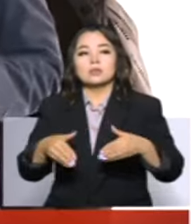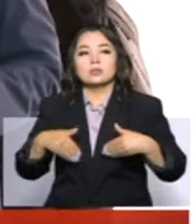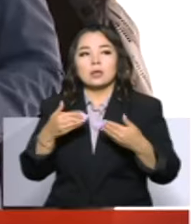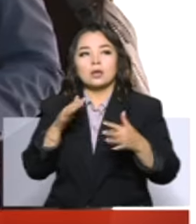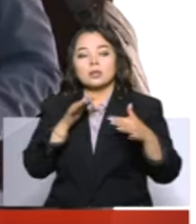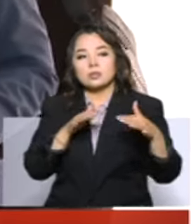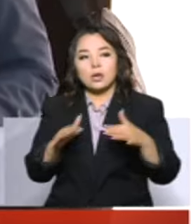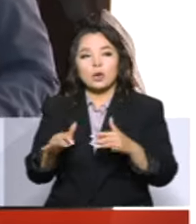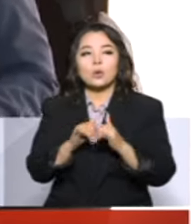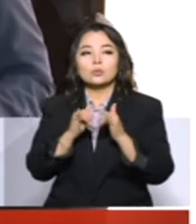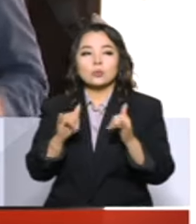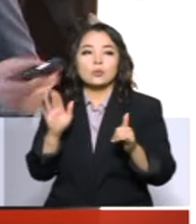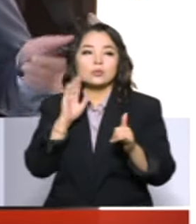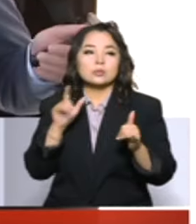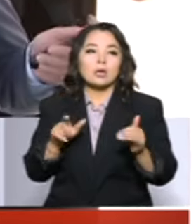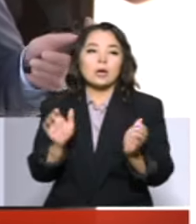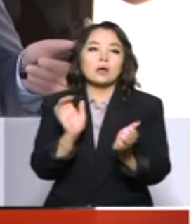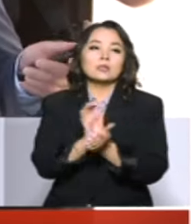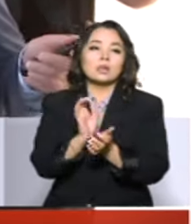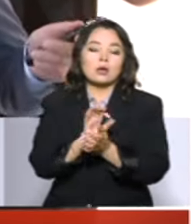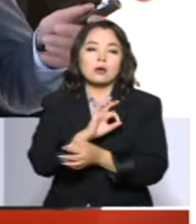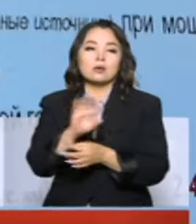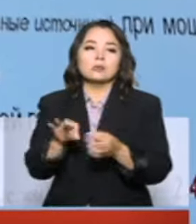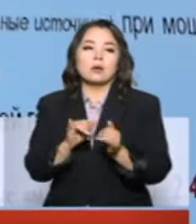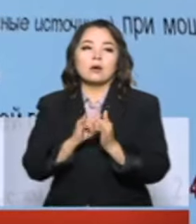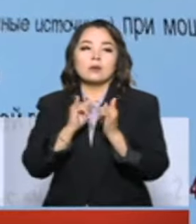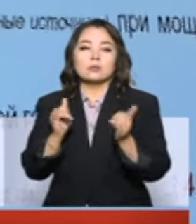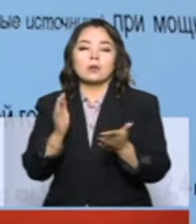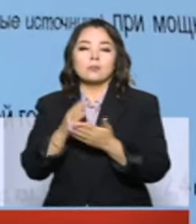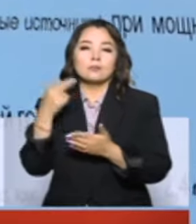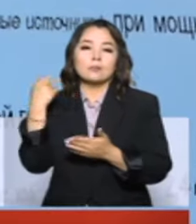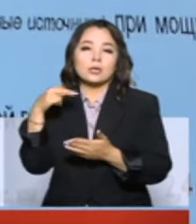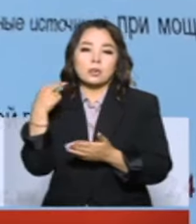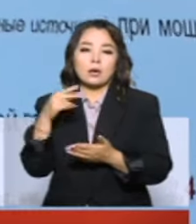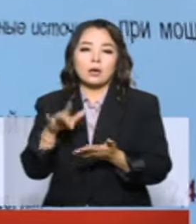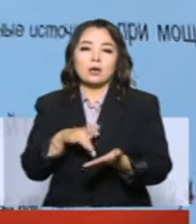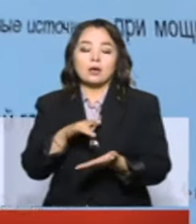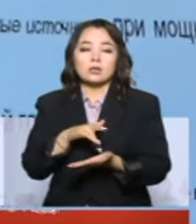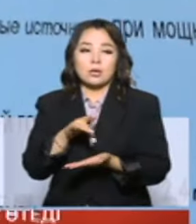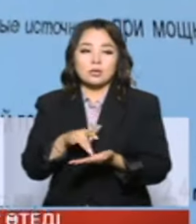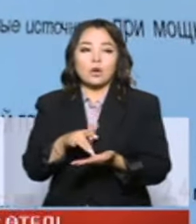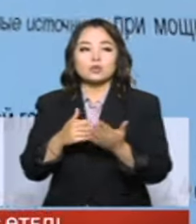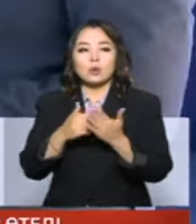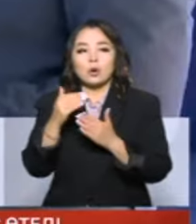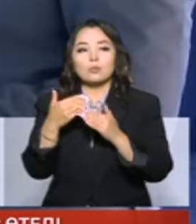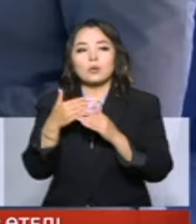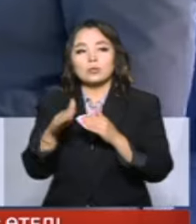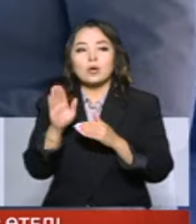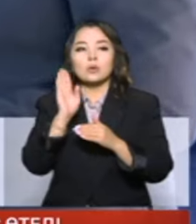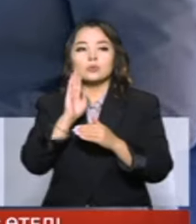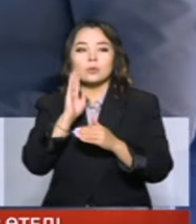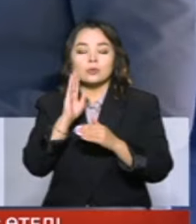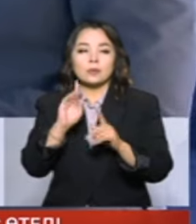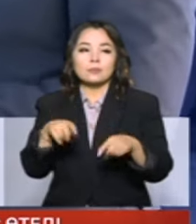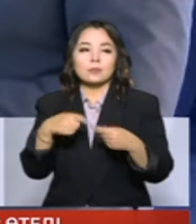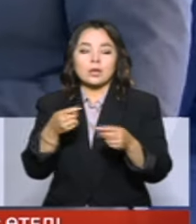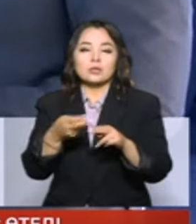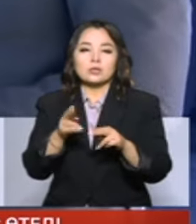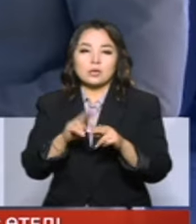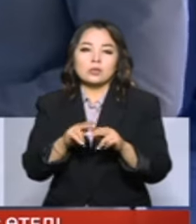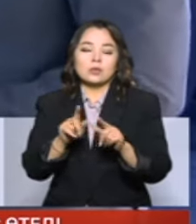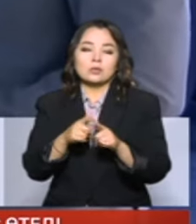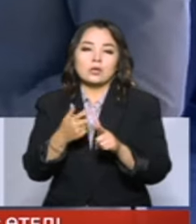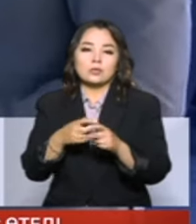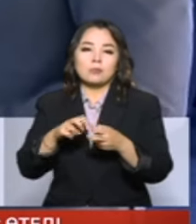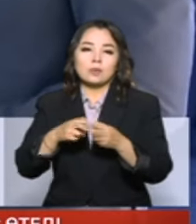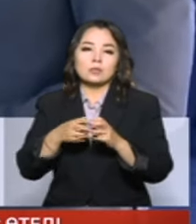селдің көбеюі және өзен суы лайлануының артуына байланысты президент қаланың жоғарғы бөлігіне ауыз су беруді шектемеу үшін аталған